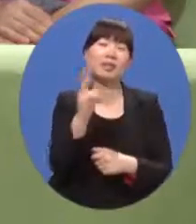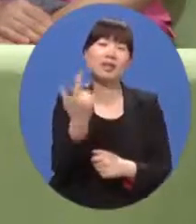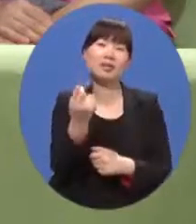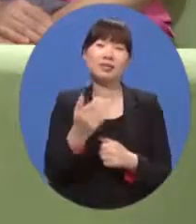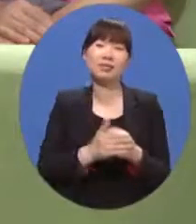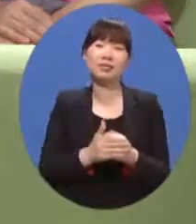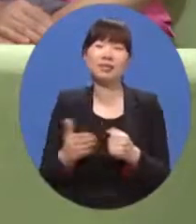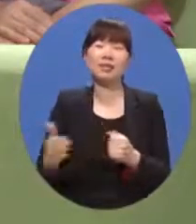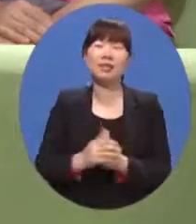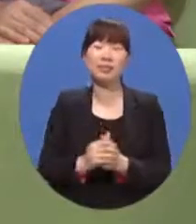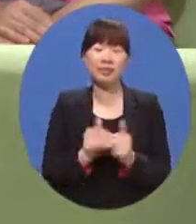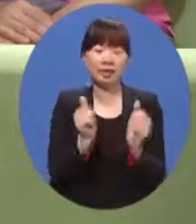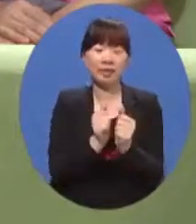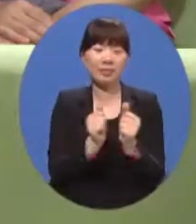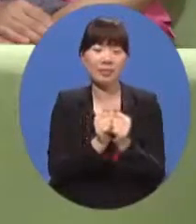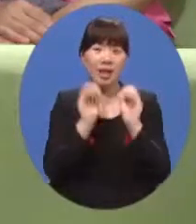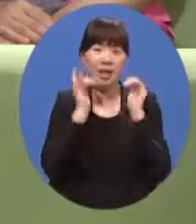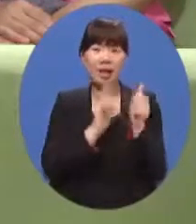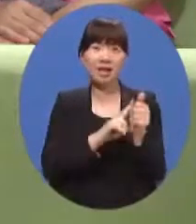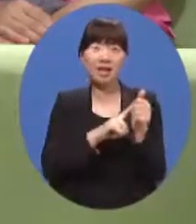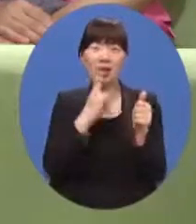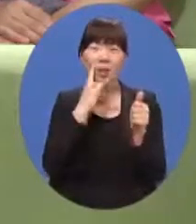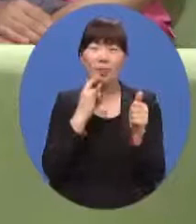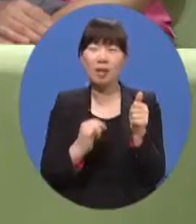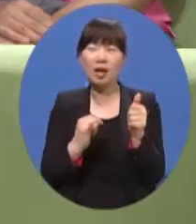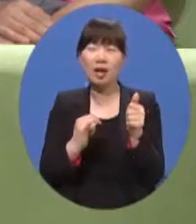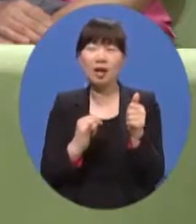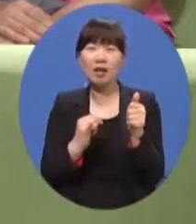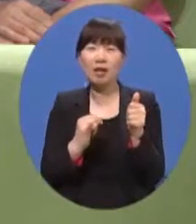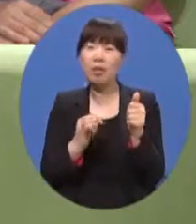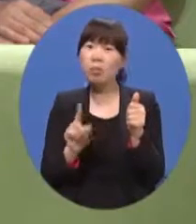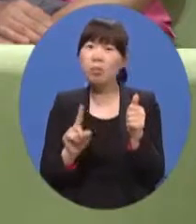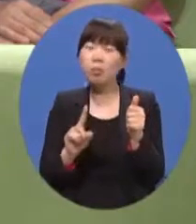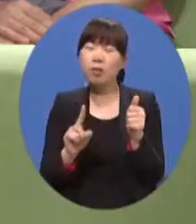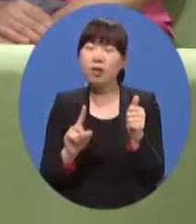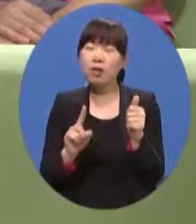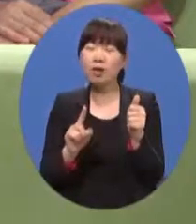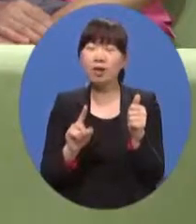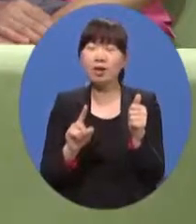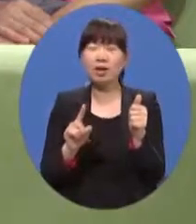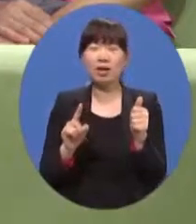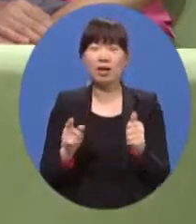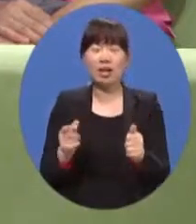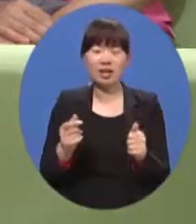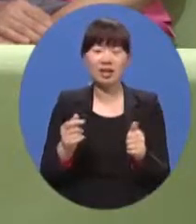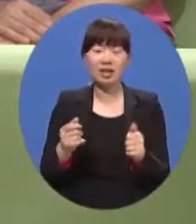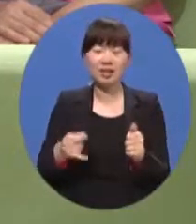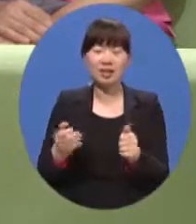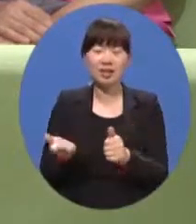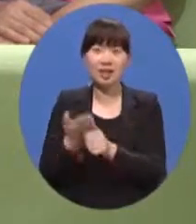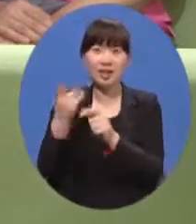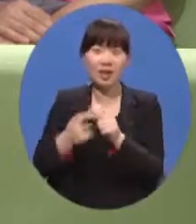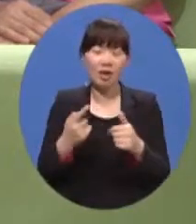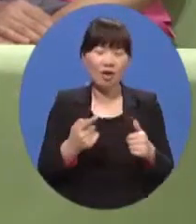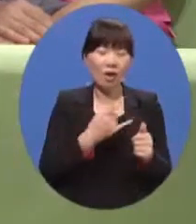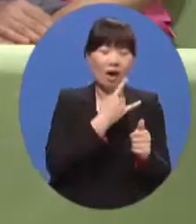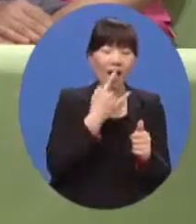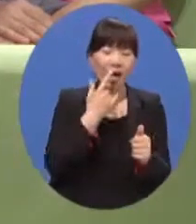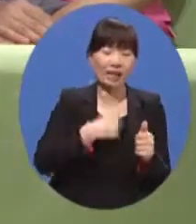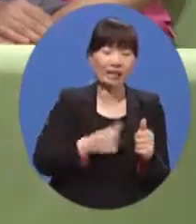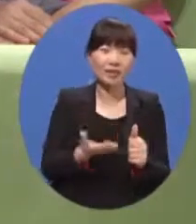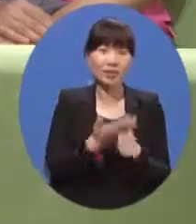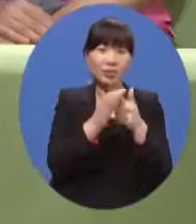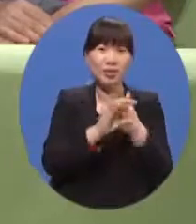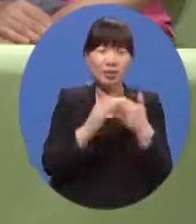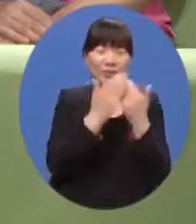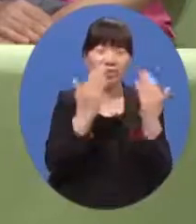그래서 남자아이들이다, 그러니까 어머니들이 누나를 키우다가 네. 아들을 키우면 얘 ADHD야. 어머니가 다 진단 내려요. 요새는요. 아까